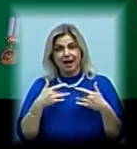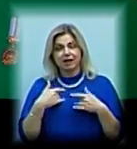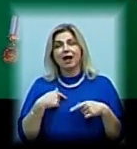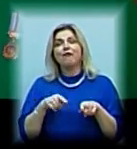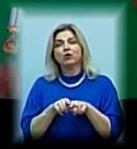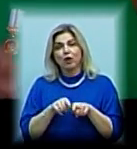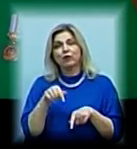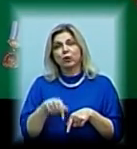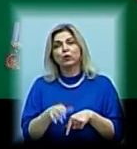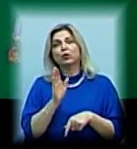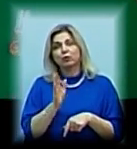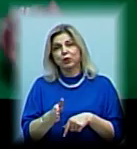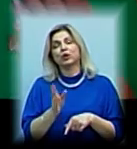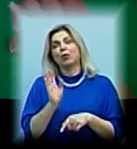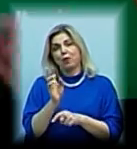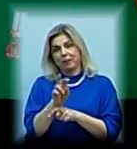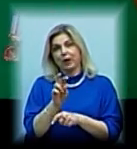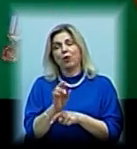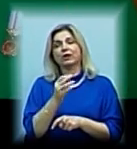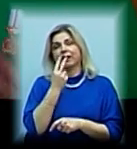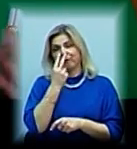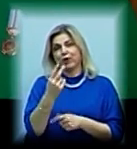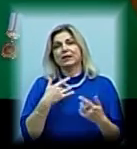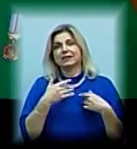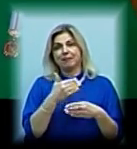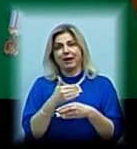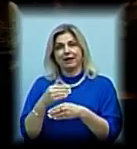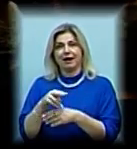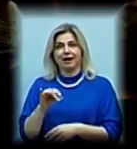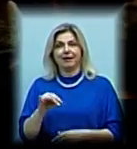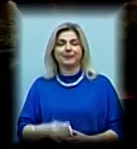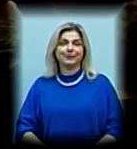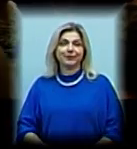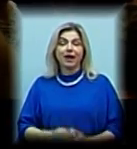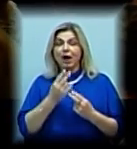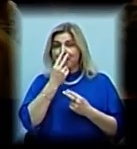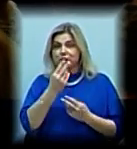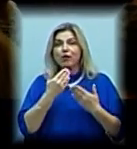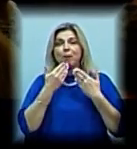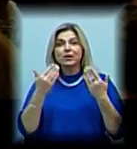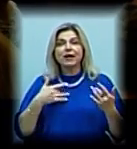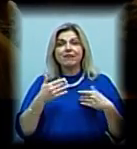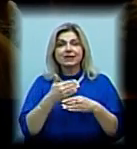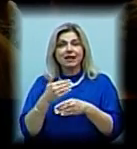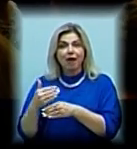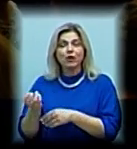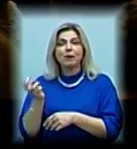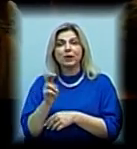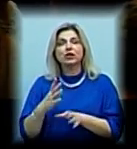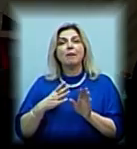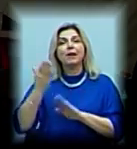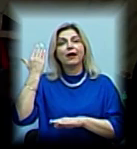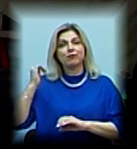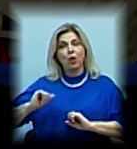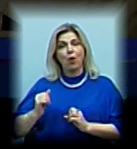тут буду, я все одно буду приходити і дивитися спектаклі. Подивитись останню виставу прийшли колишні колеги